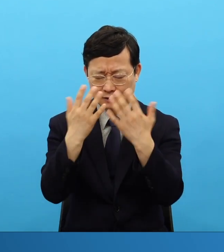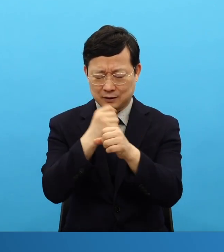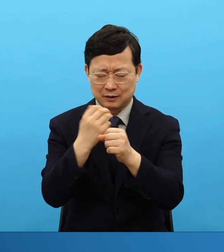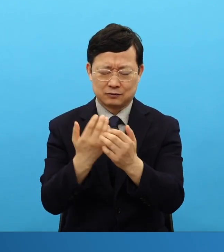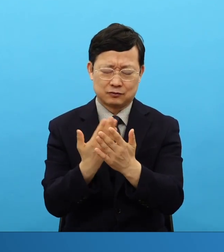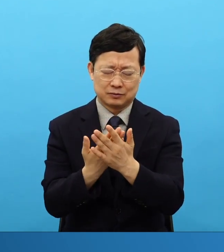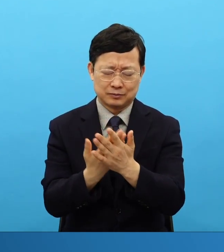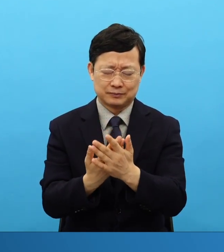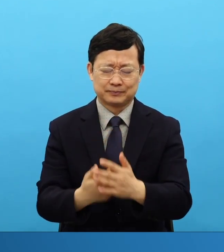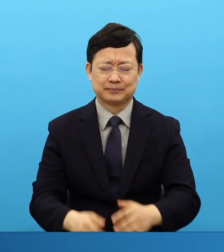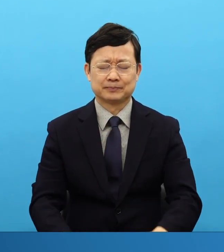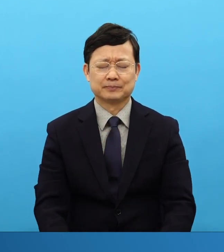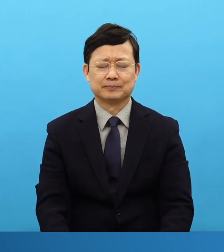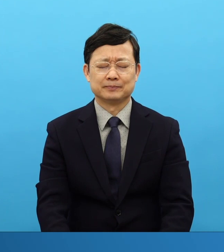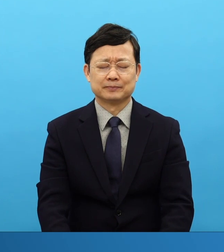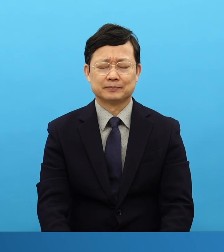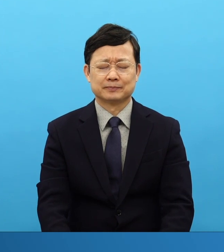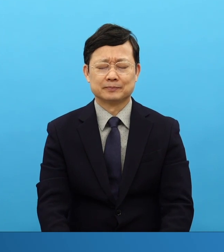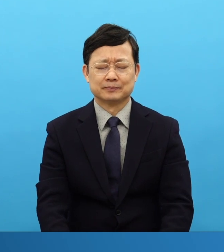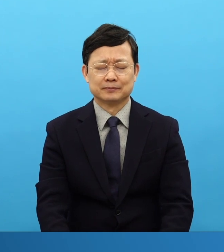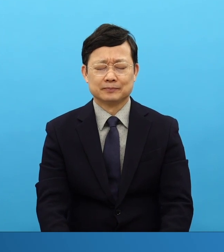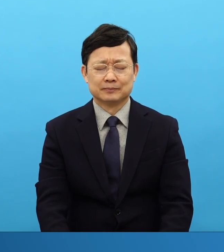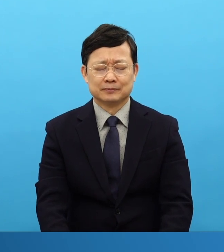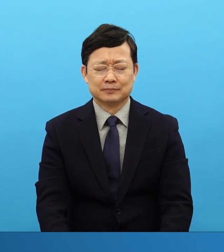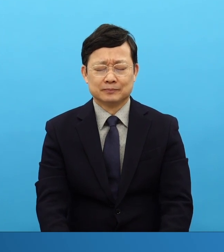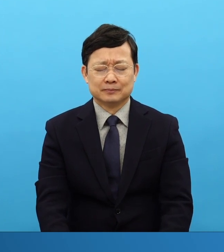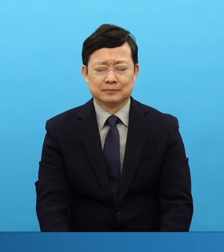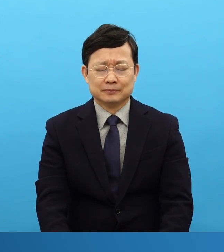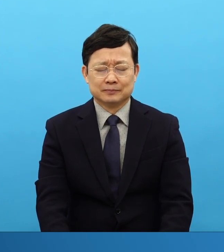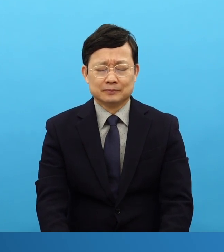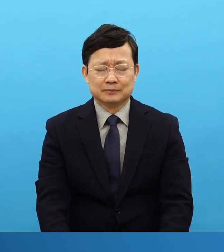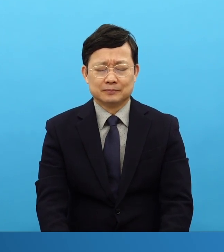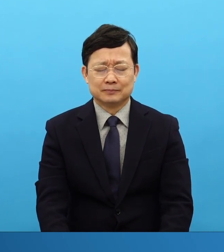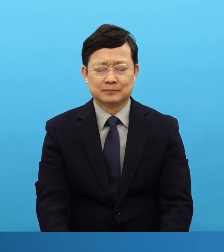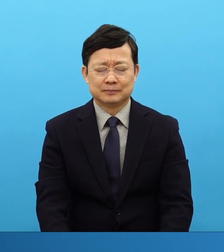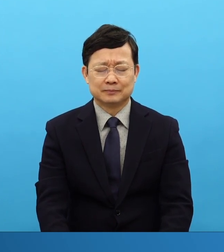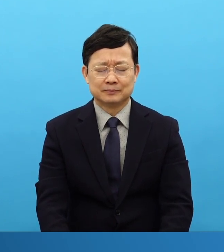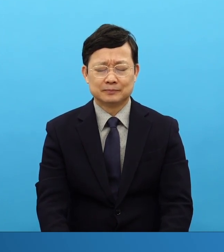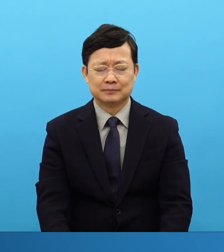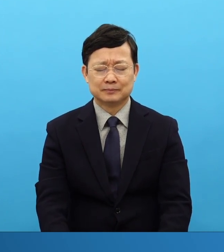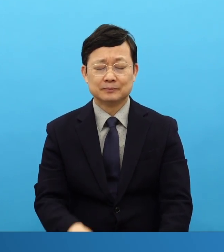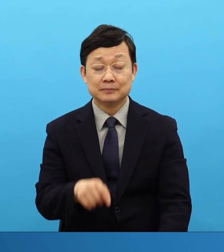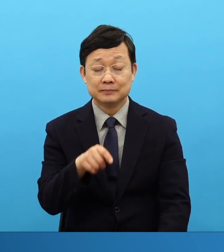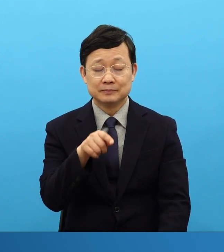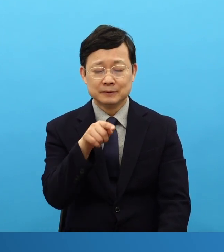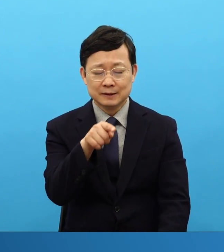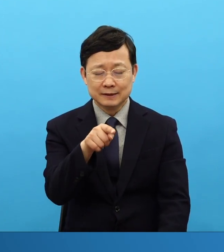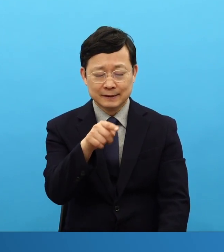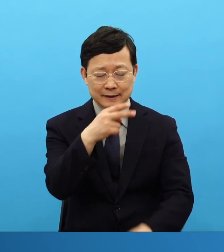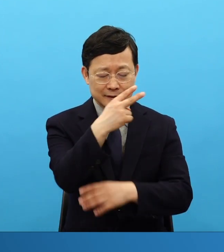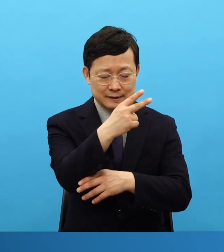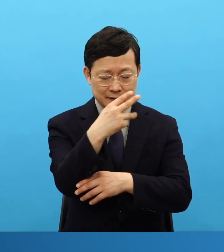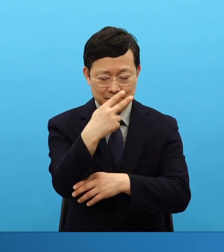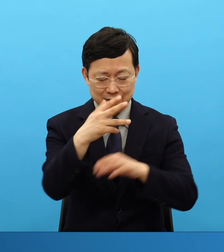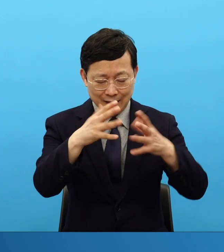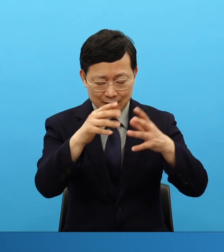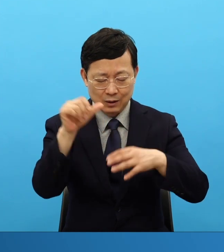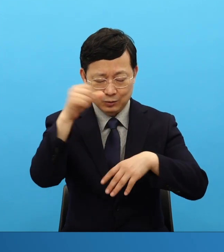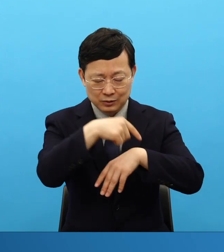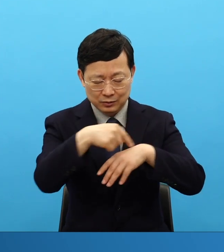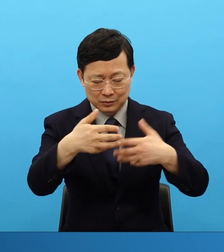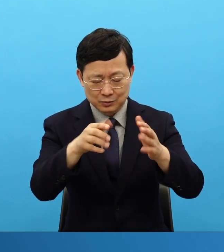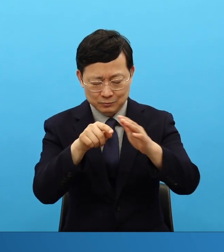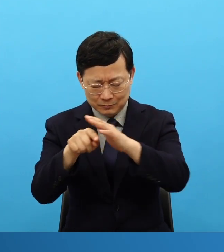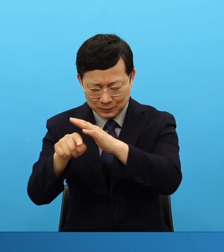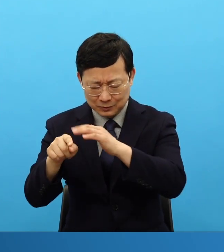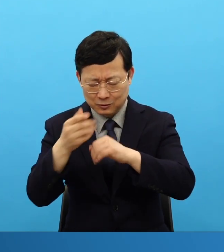주옵소서. RTS를 통해 70개국을 복음화하는 전도제자들이 오게하리ますように。 그리하여 237 5천 종족을